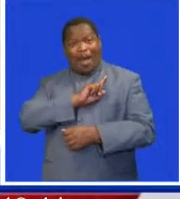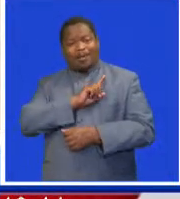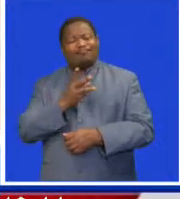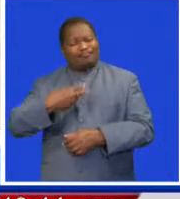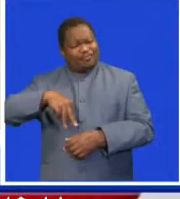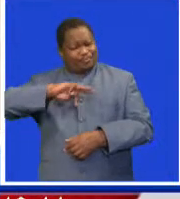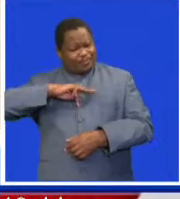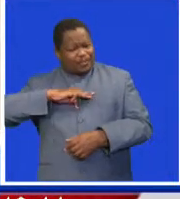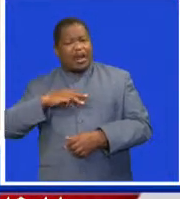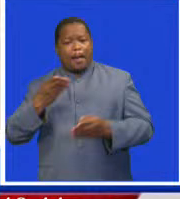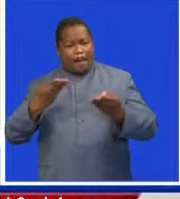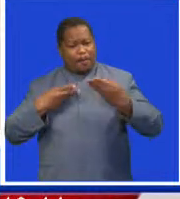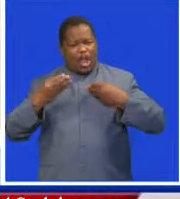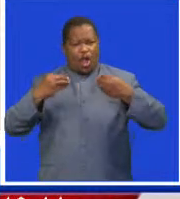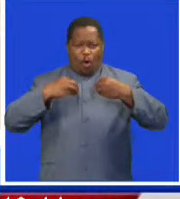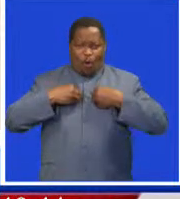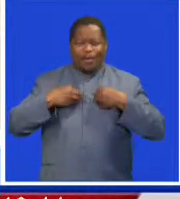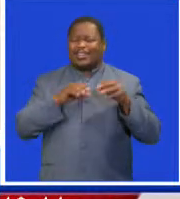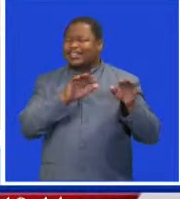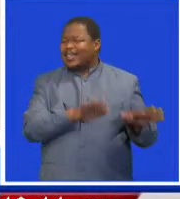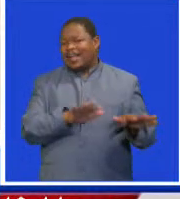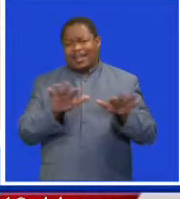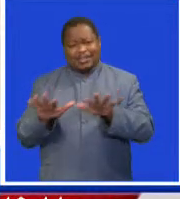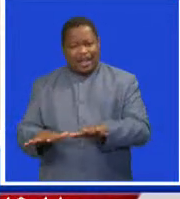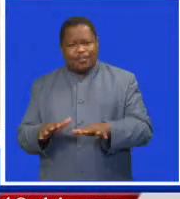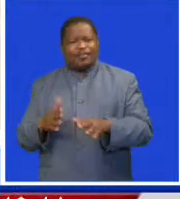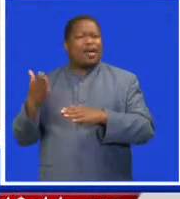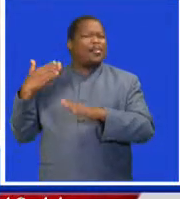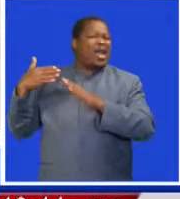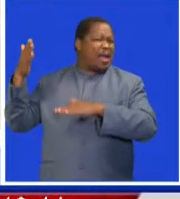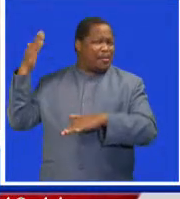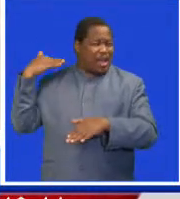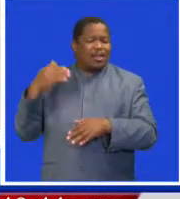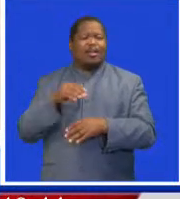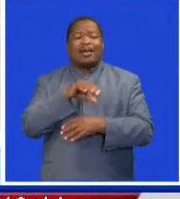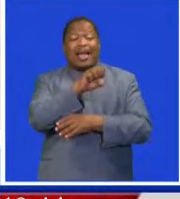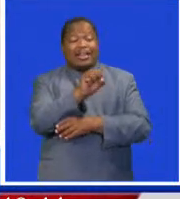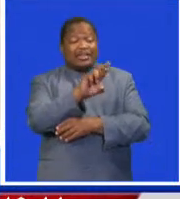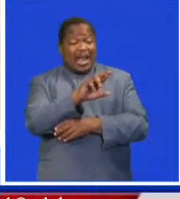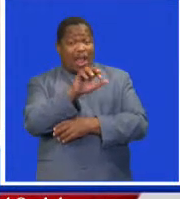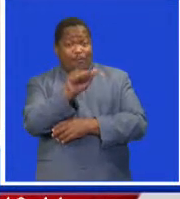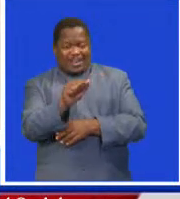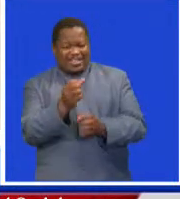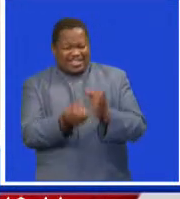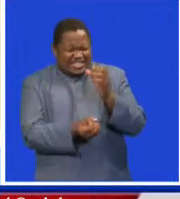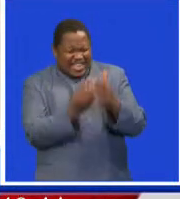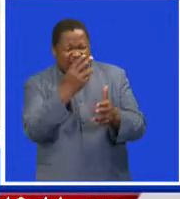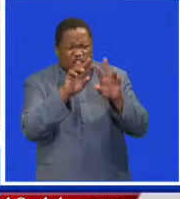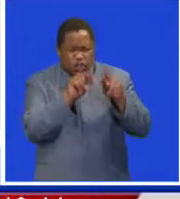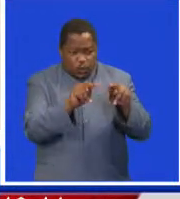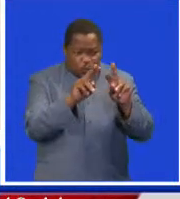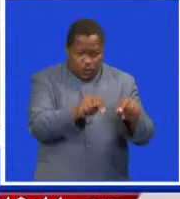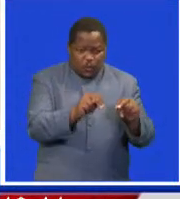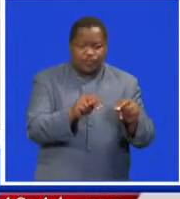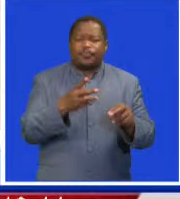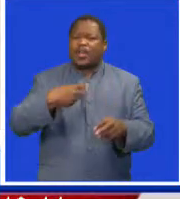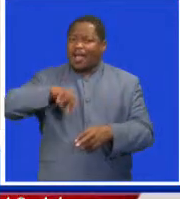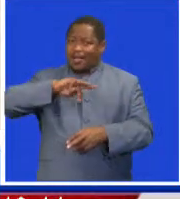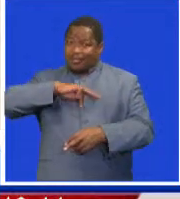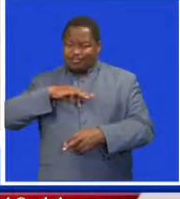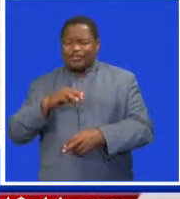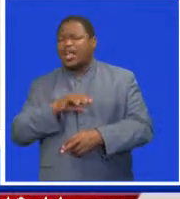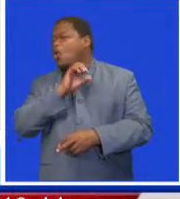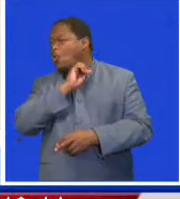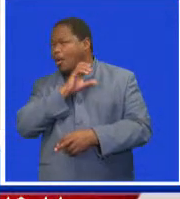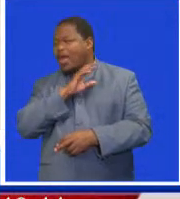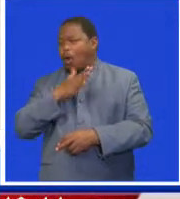letile saqala ukuthi khuluma usangena SRA yasaqalwa a establishwa sasikhona